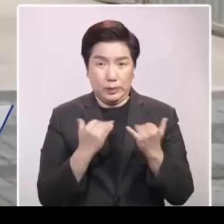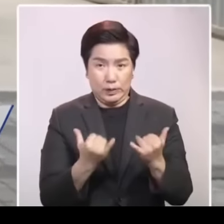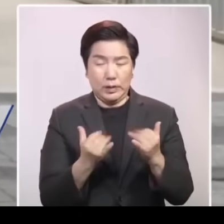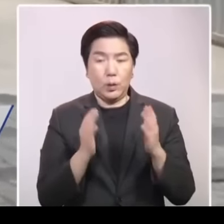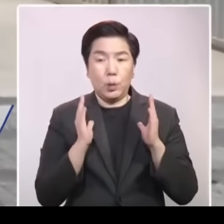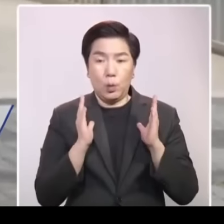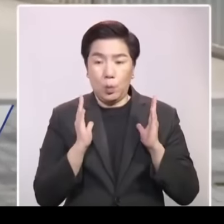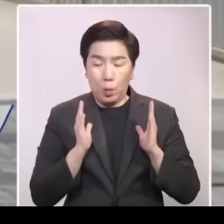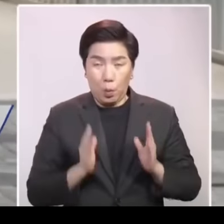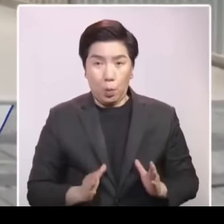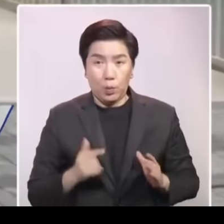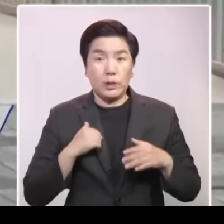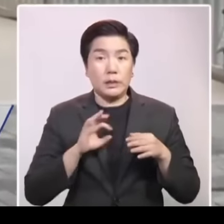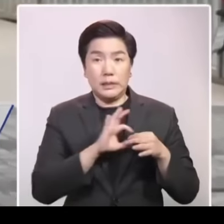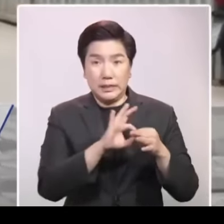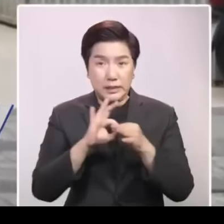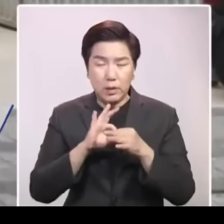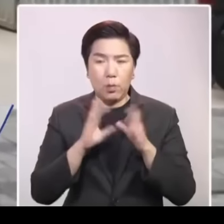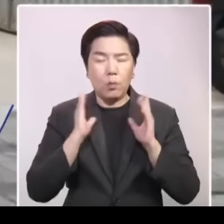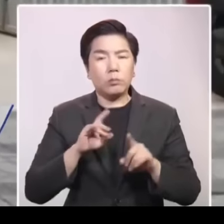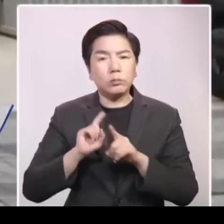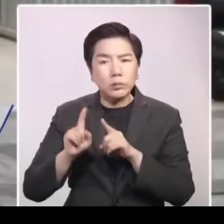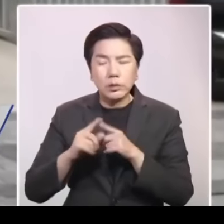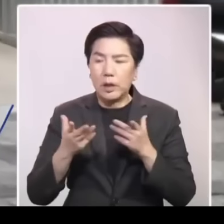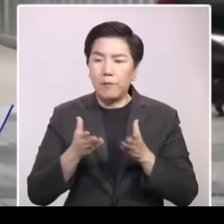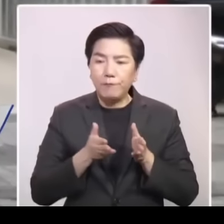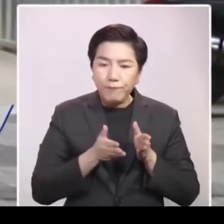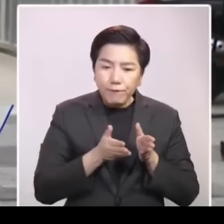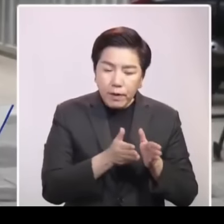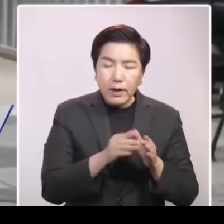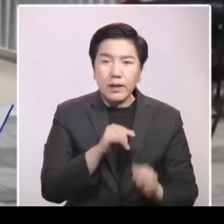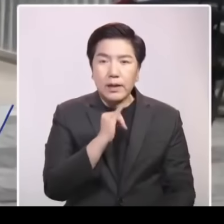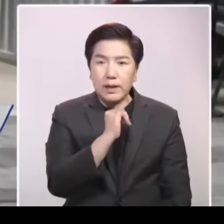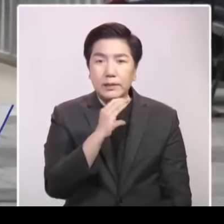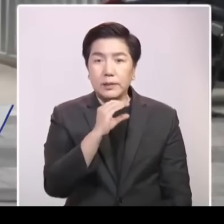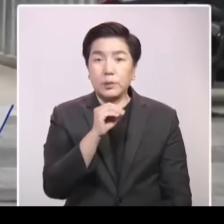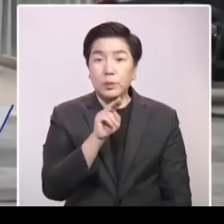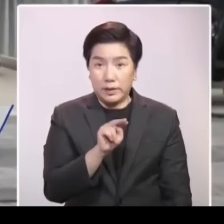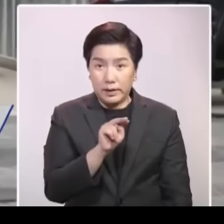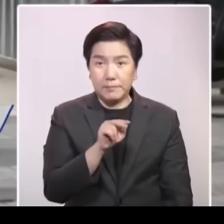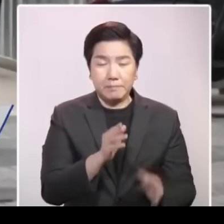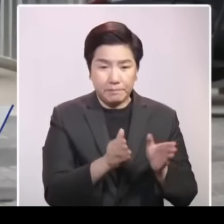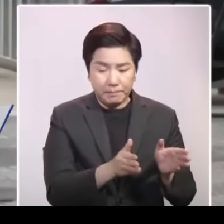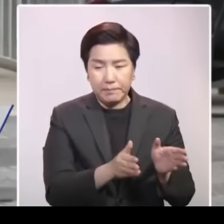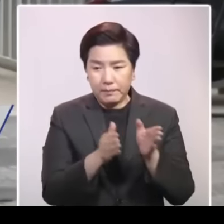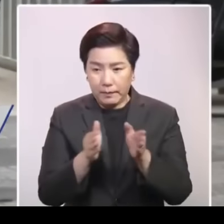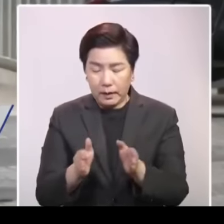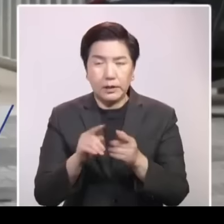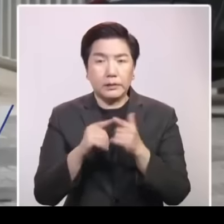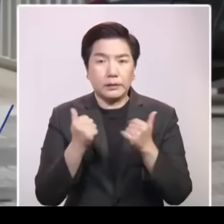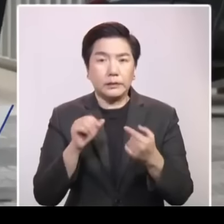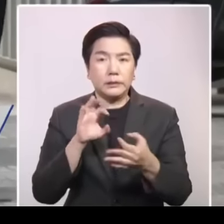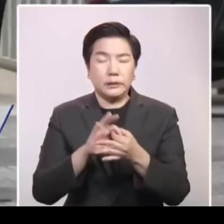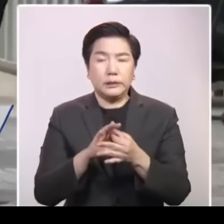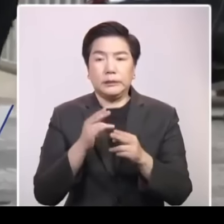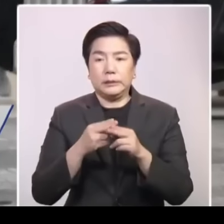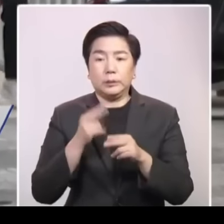บรรดาผู้ที่เกี่ยวข้องเนี่ยหลายๆคนไม่ว่าจะเป็นฝั่งของ Theไอคอนกรุ๊ปเองนะรวมถึงฝั่งของท่าน